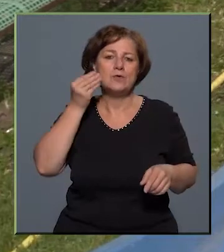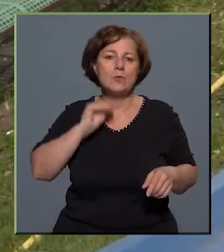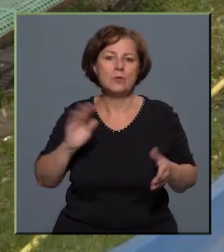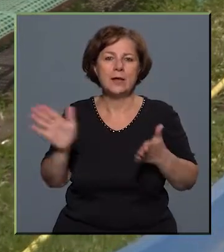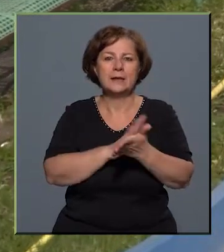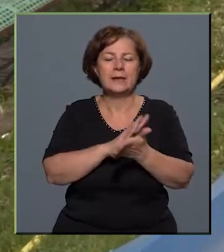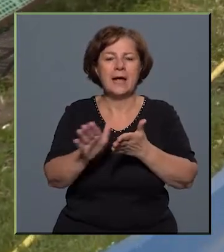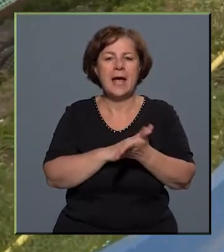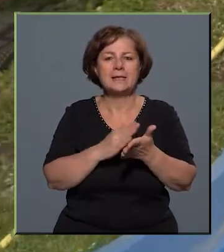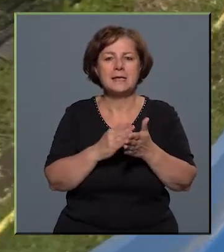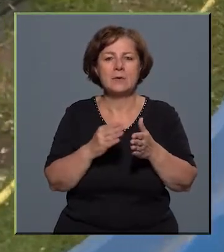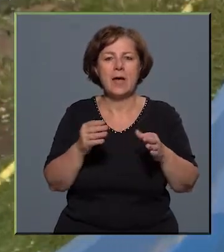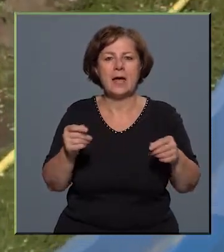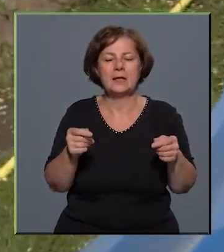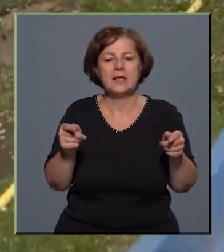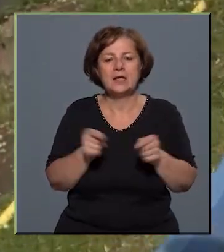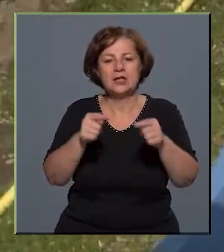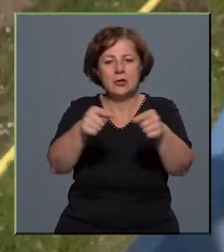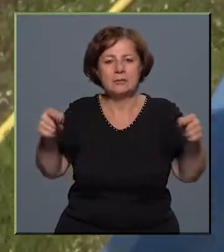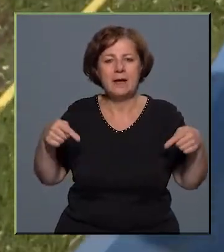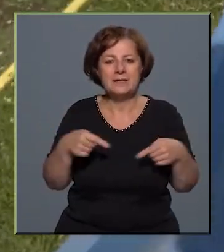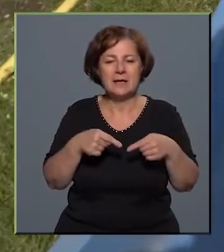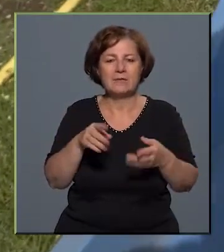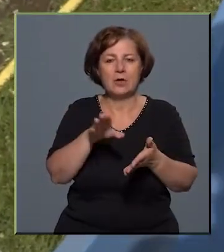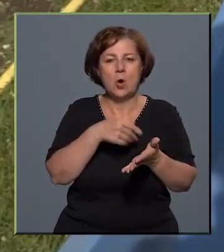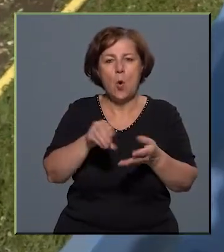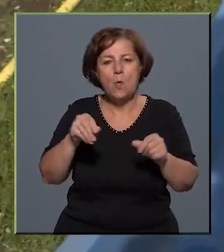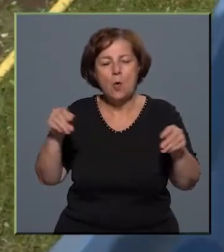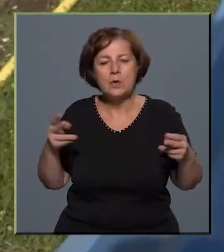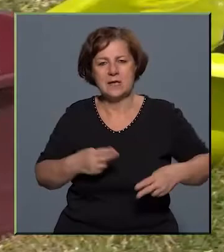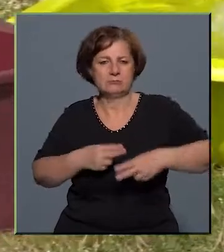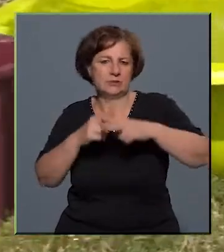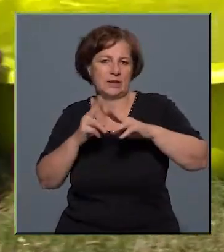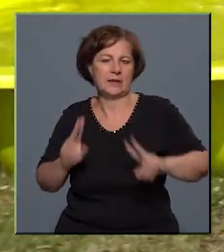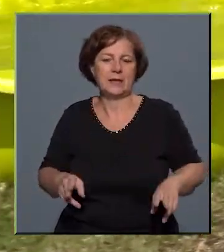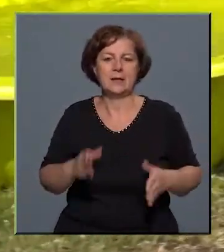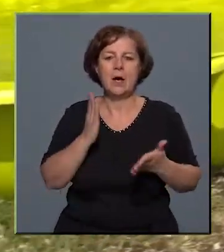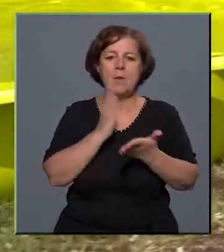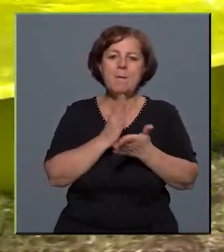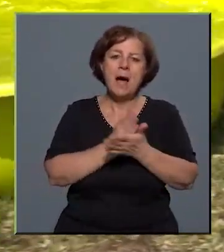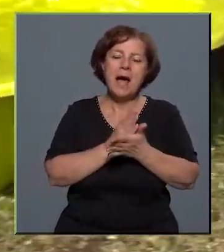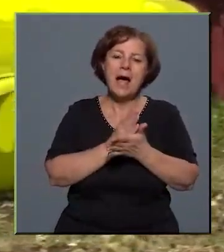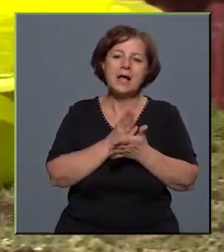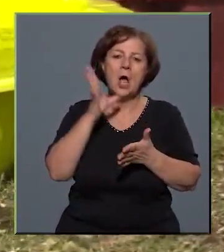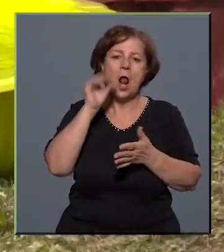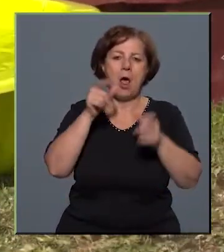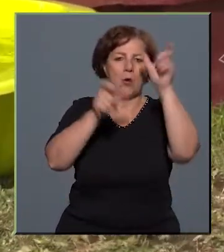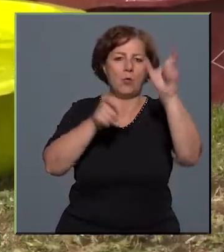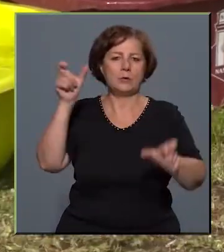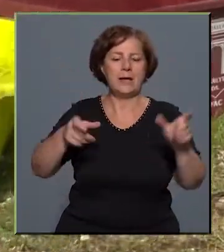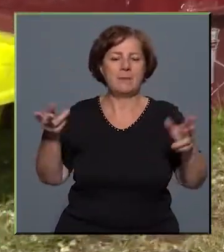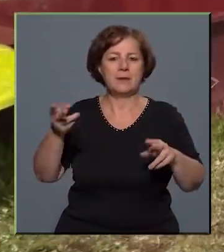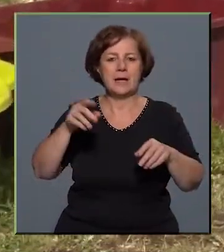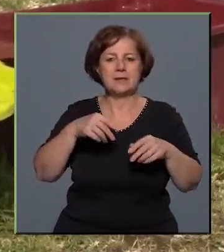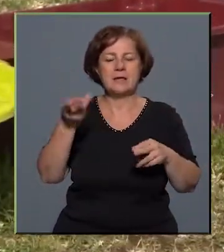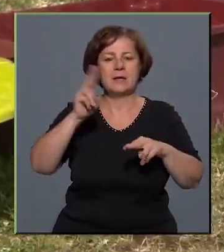módon lehet akár ilyen egyszerűbb mobil kismedencét a kutyának, vagy gyerekhomokozót, ebben lehet segíteni. Ma már a lakótelepi házaknál